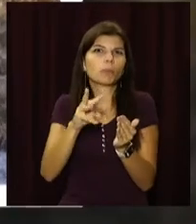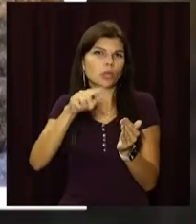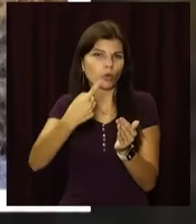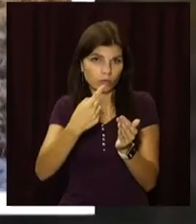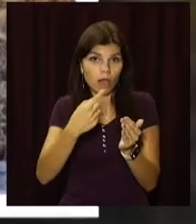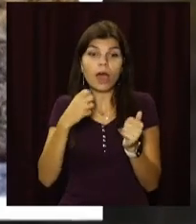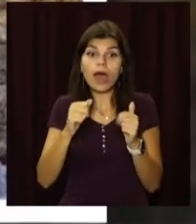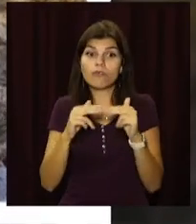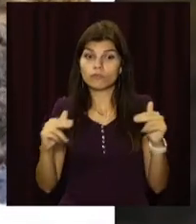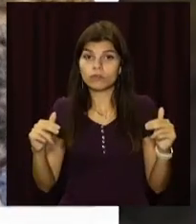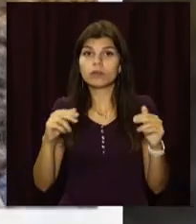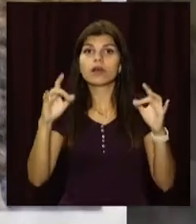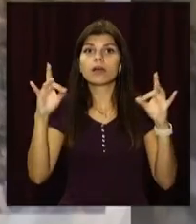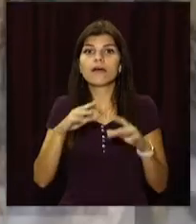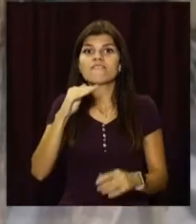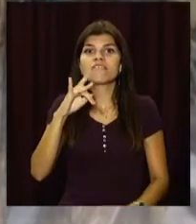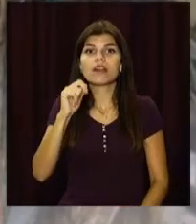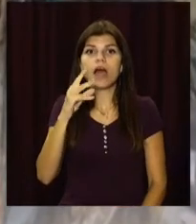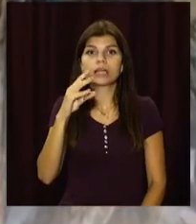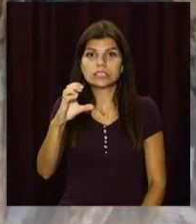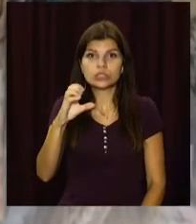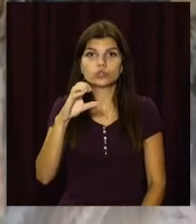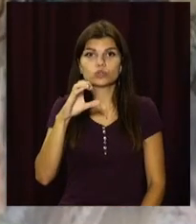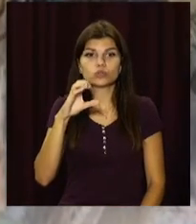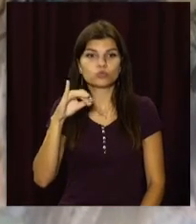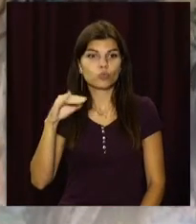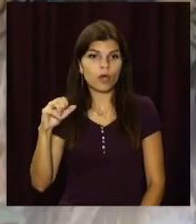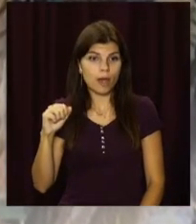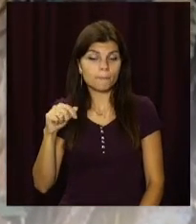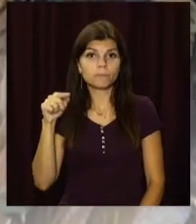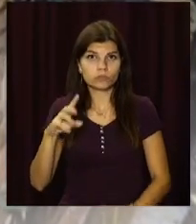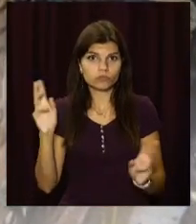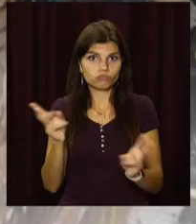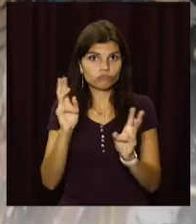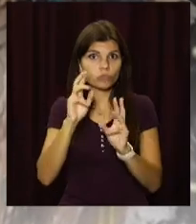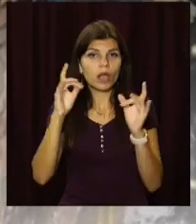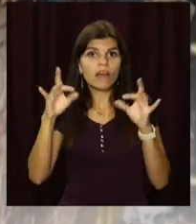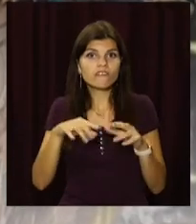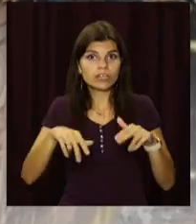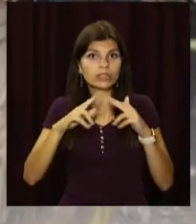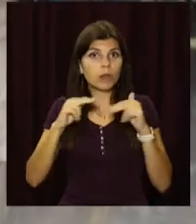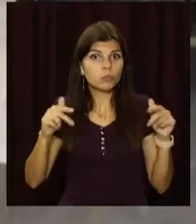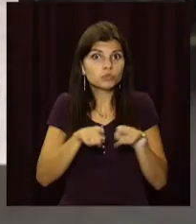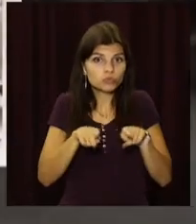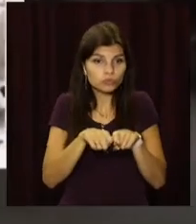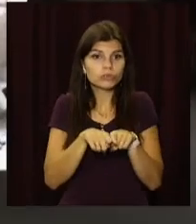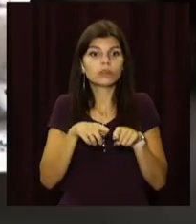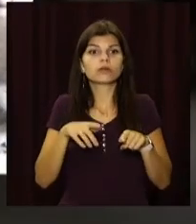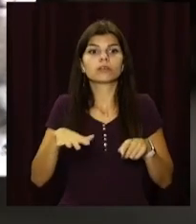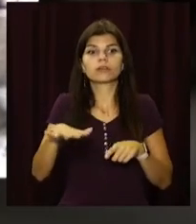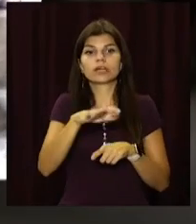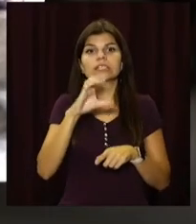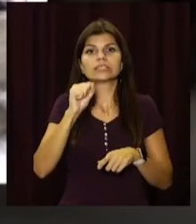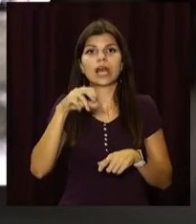Дніпрі боролися з вогнем у кав'ярні «Франсуа» в Самарському районі. Заклад розмістився на першому поверсі багатоповерхівки на вулиці